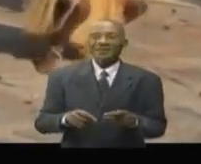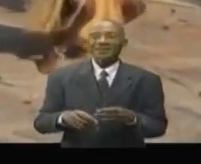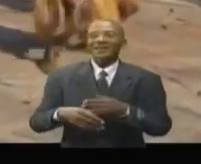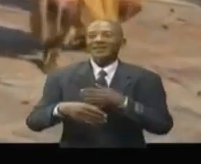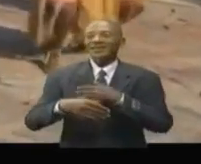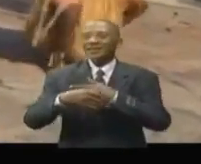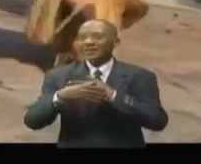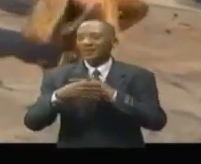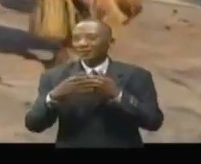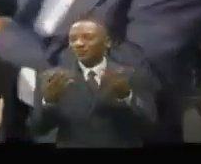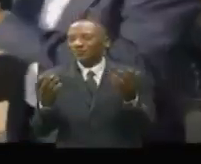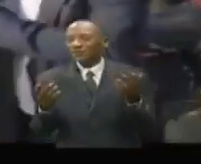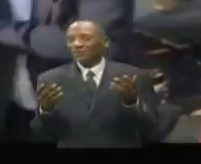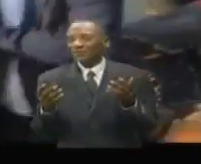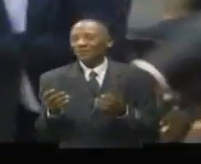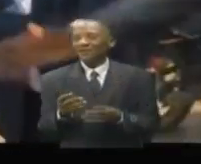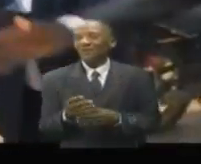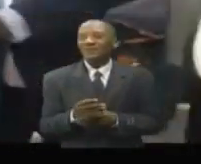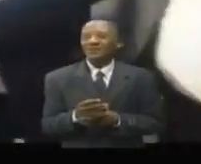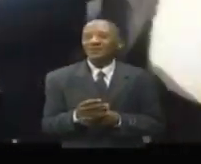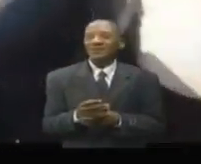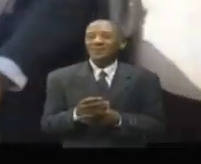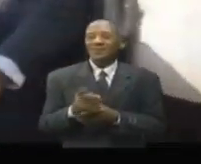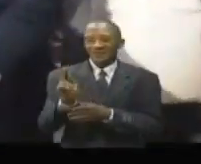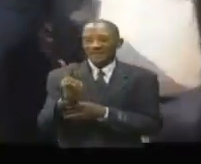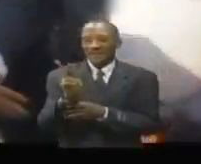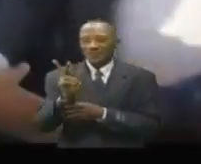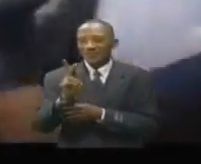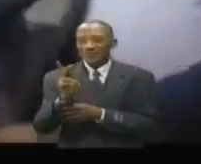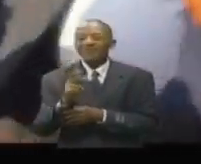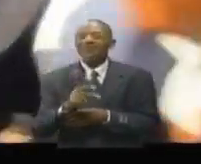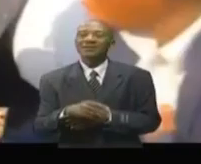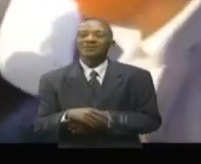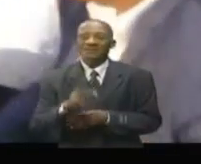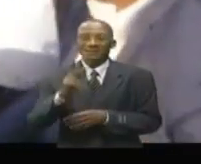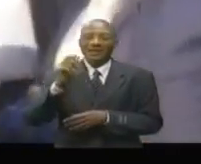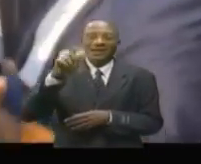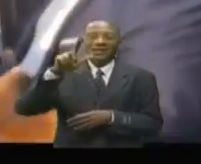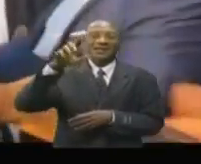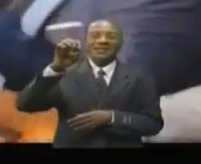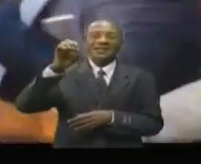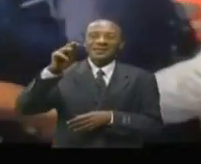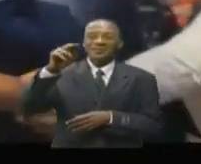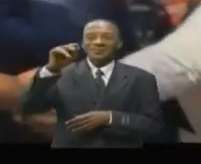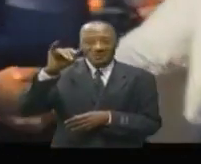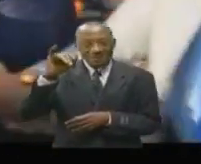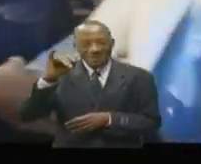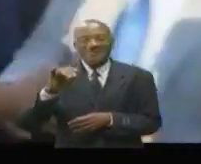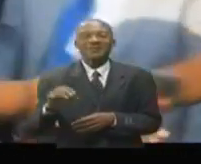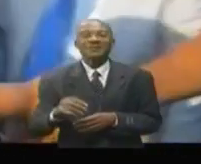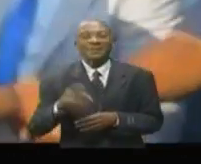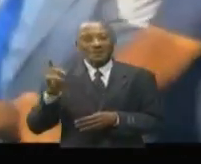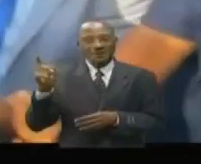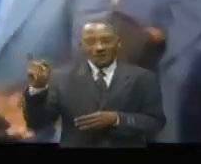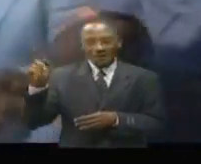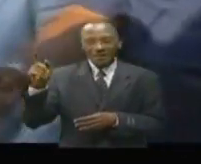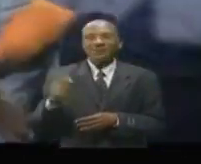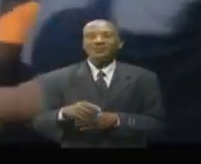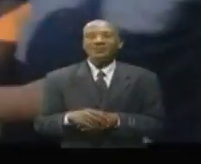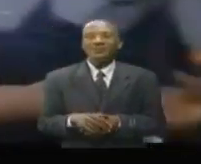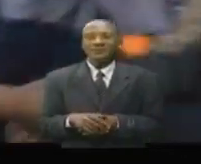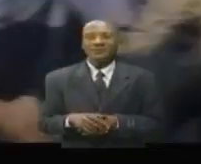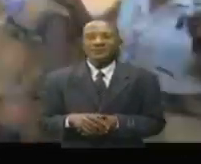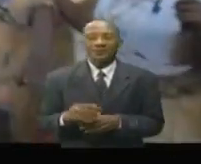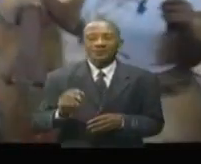groupe folklorique Kitebwe et les responsables de Tubungé, association socioculturelle de Bahemba du territoire de Kongolo et de Nyunzu à laquelle